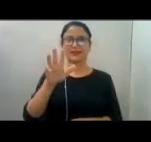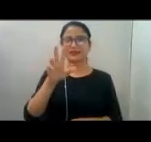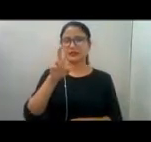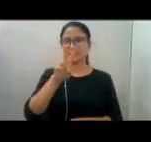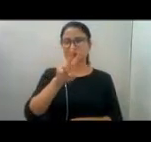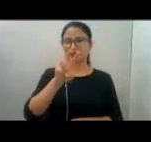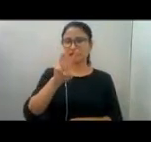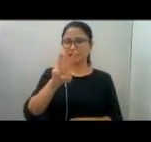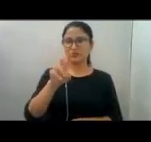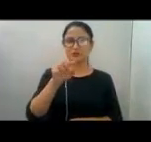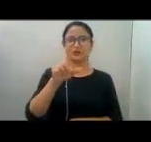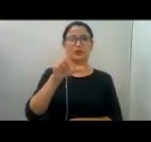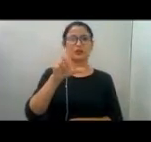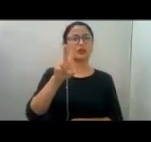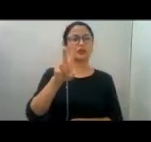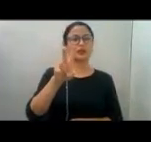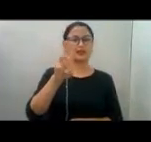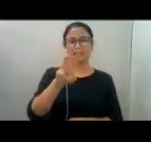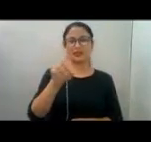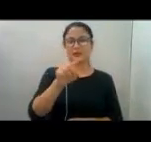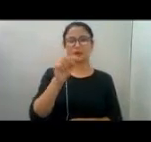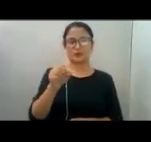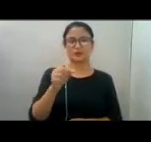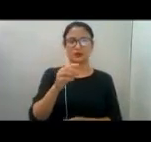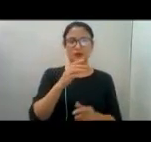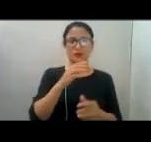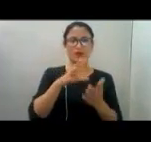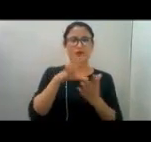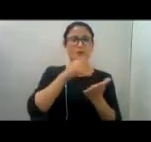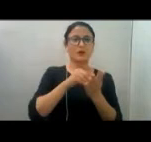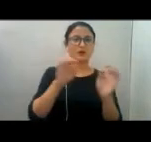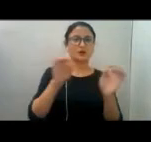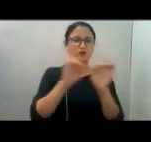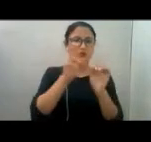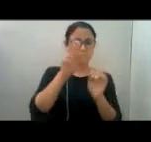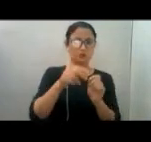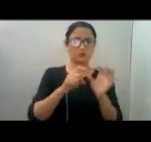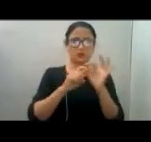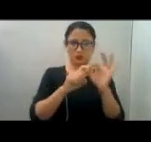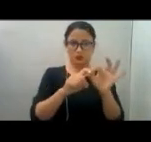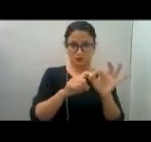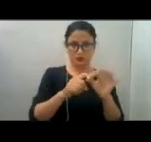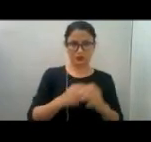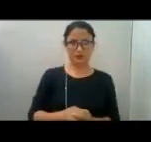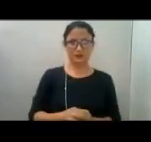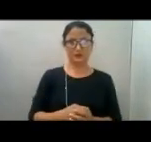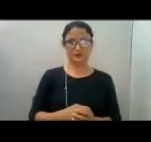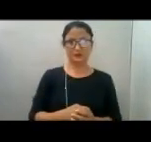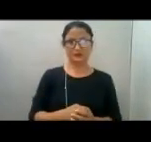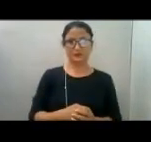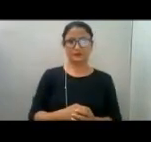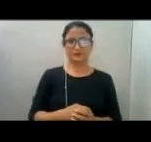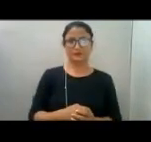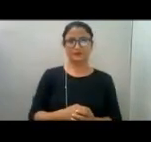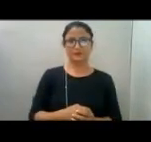हुनुहुन्छ. पारिवारिक सम्बन्धको अवस्थाको बारे हामीले सोद्धाखेरि चाहिँ